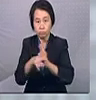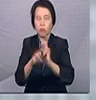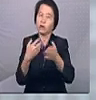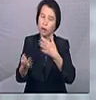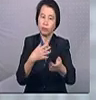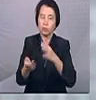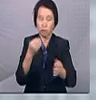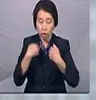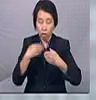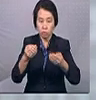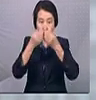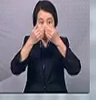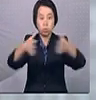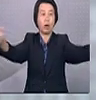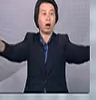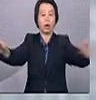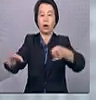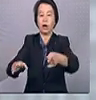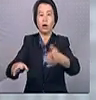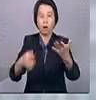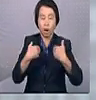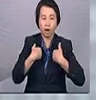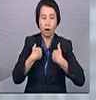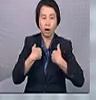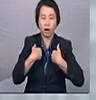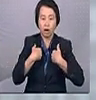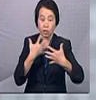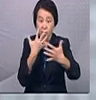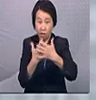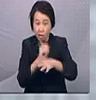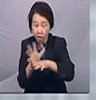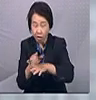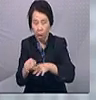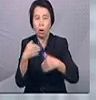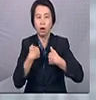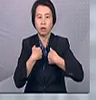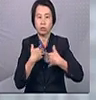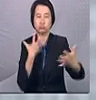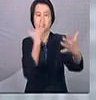ada exposure, kita akan kuarantin untuk 14 hari.